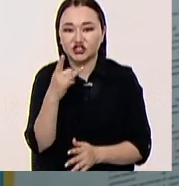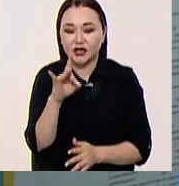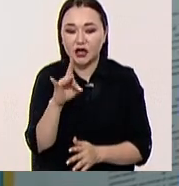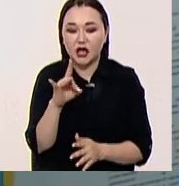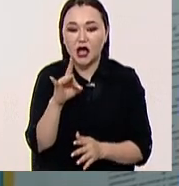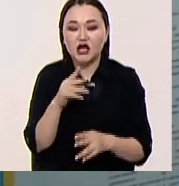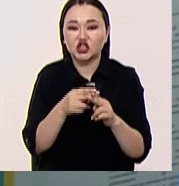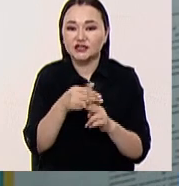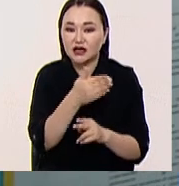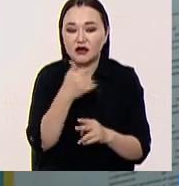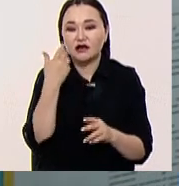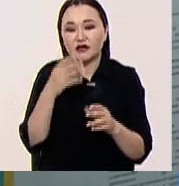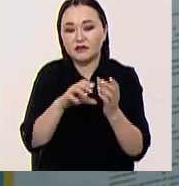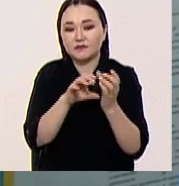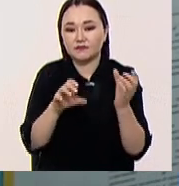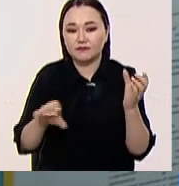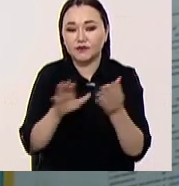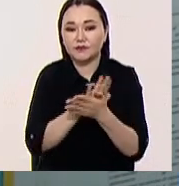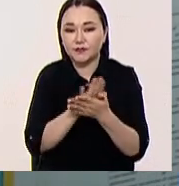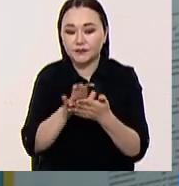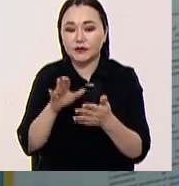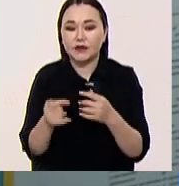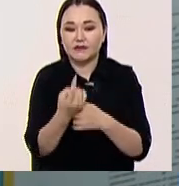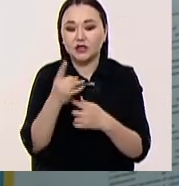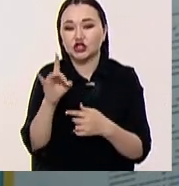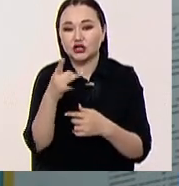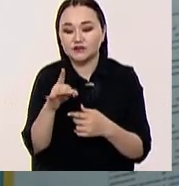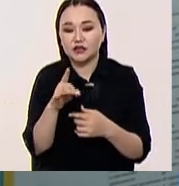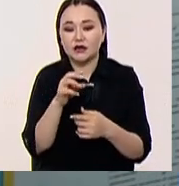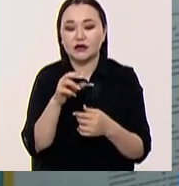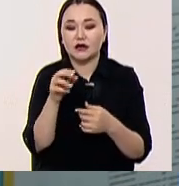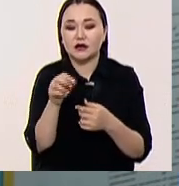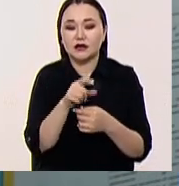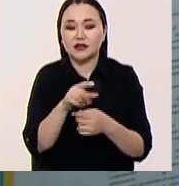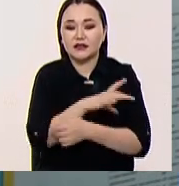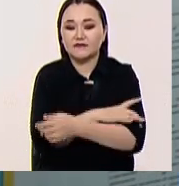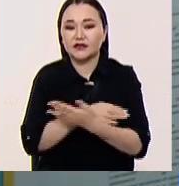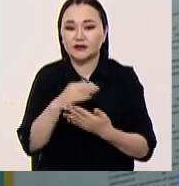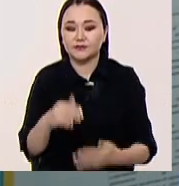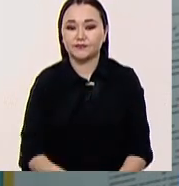Соответственно, когда трубы промывают, ржавчина и образуется, потому что прессовку проводят под большим давлением.